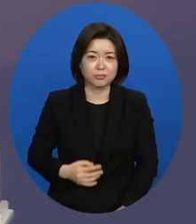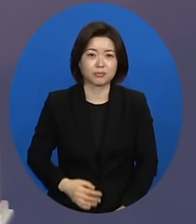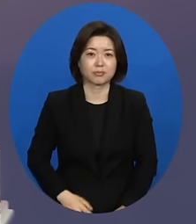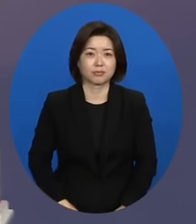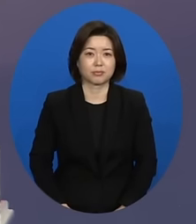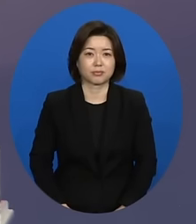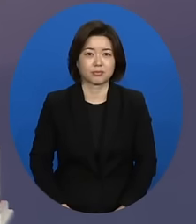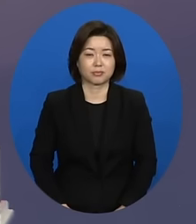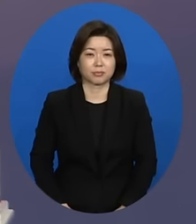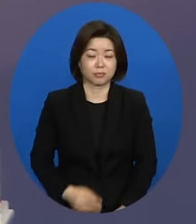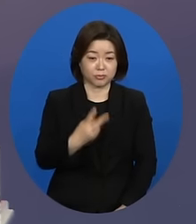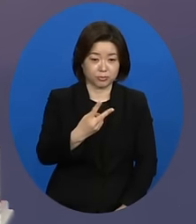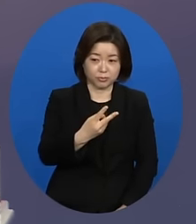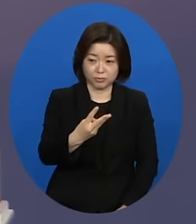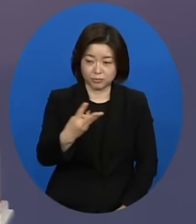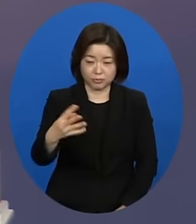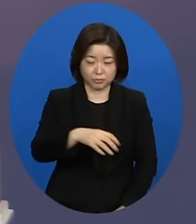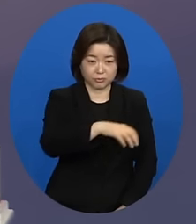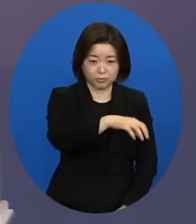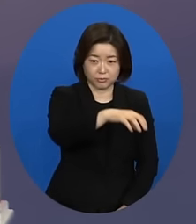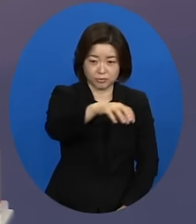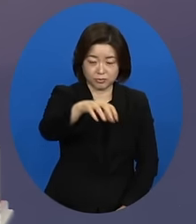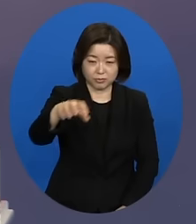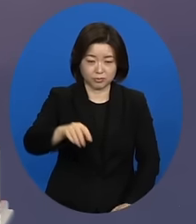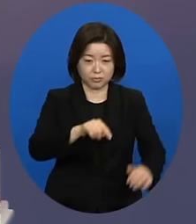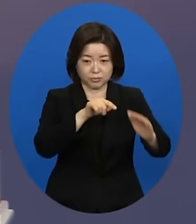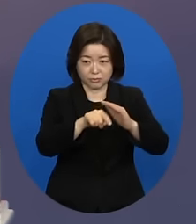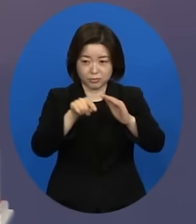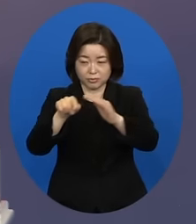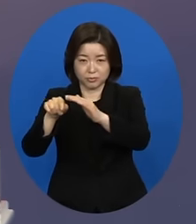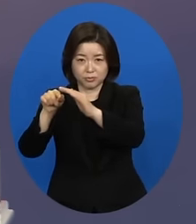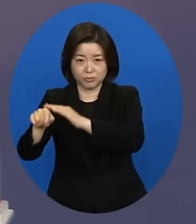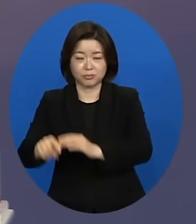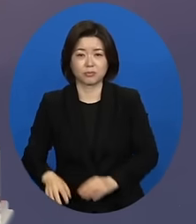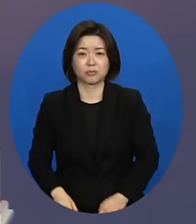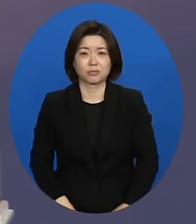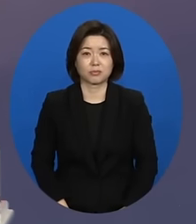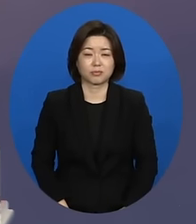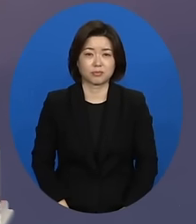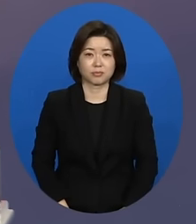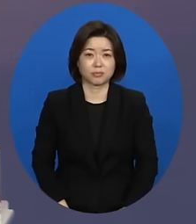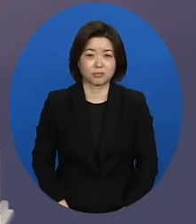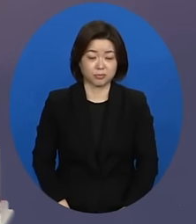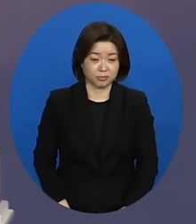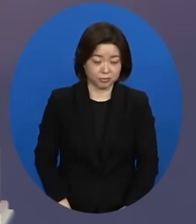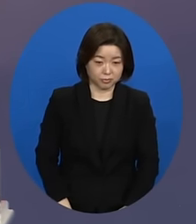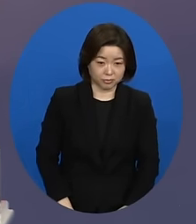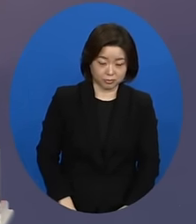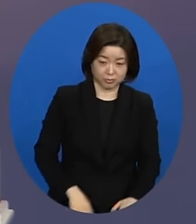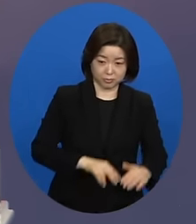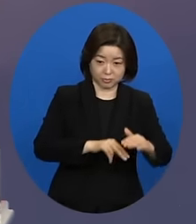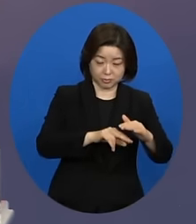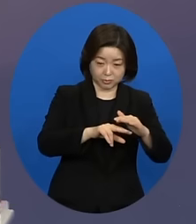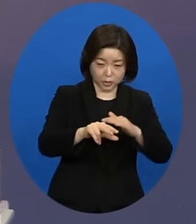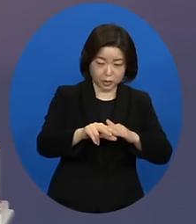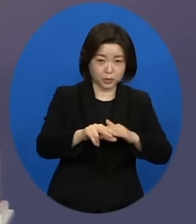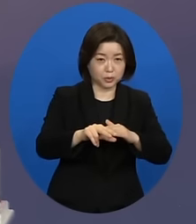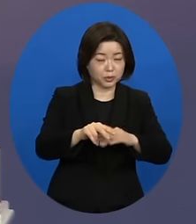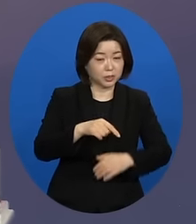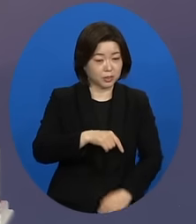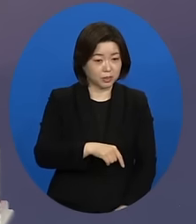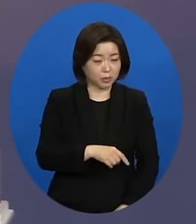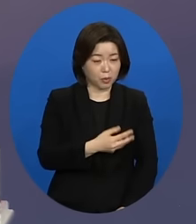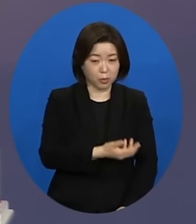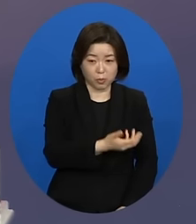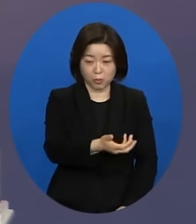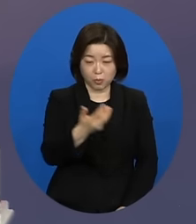두 군데, 세 군데, 네 군데 병원을 거쳐서 전차를 타고 집으로 돌아오는데 나 병원에 왜 갔다는지 아니?